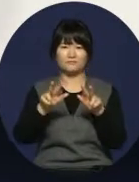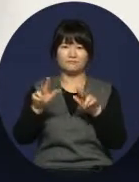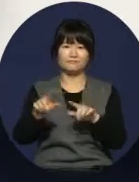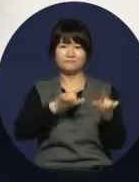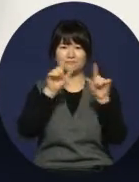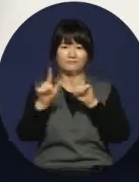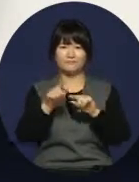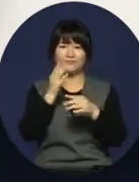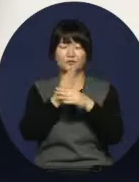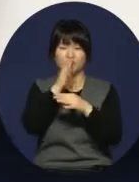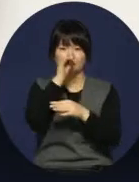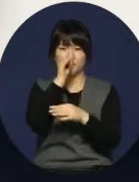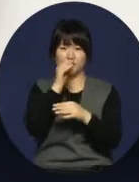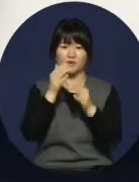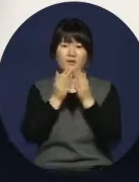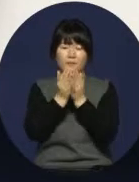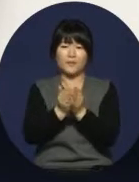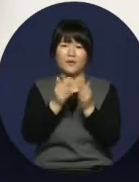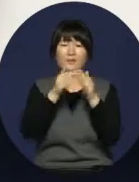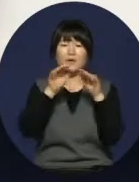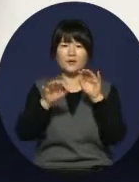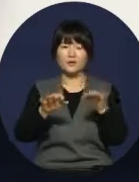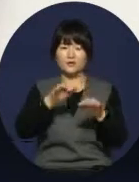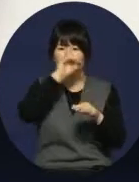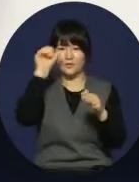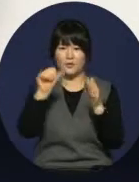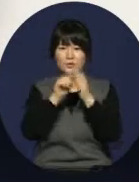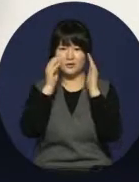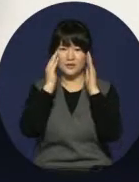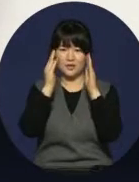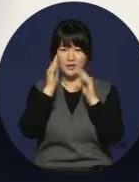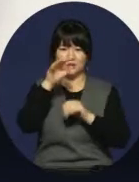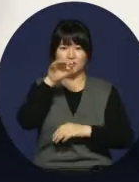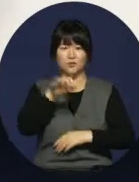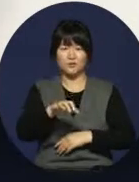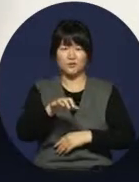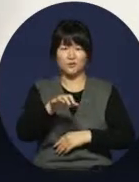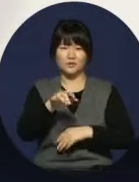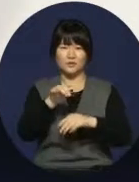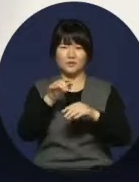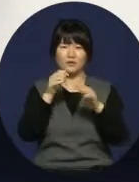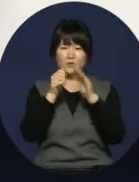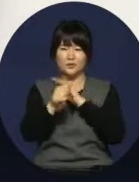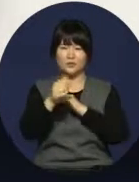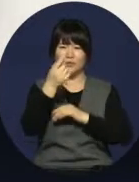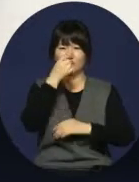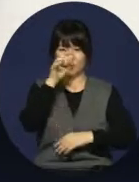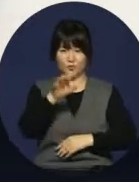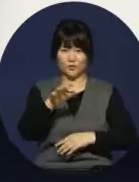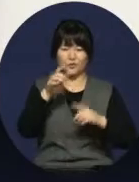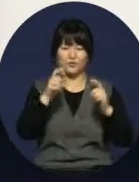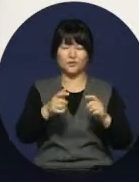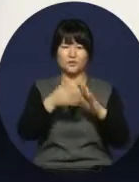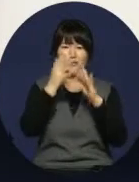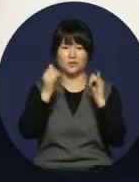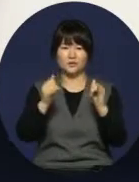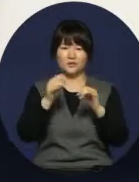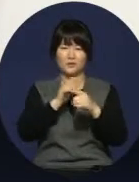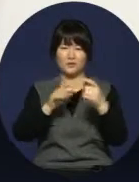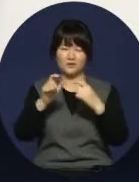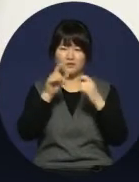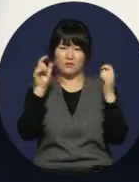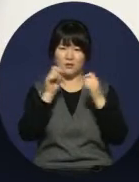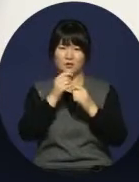있습니다. 우리 시에는 뱃머리 마을에 자리한 평생학습원이 대표적인 배움의 공간이고요. 지역민들과 더욱 가까이